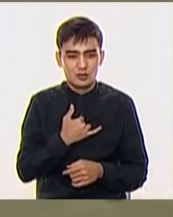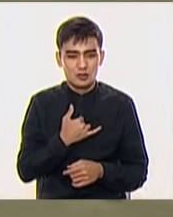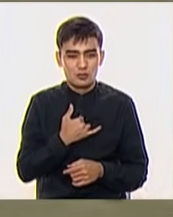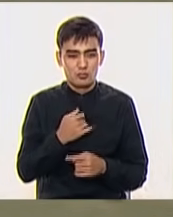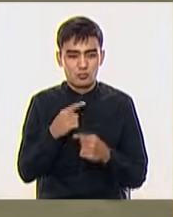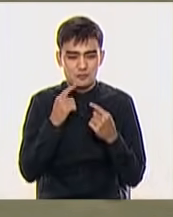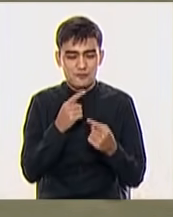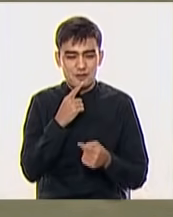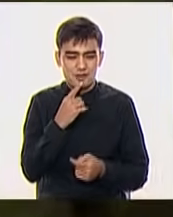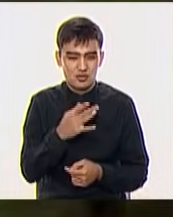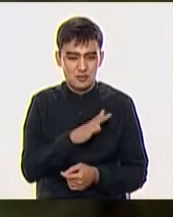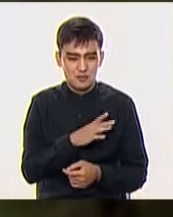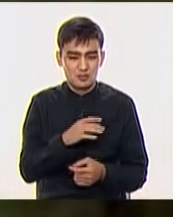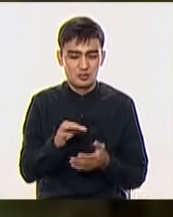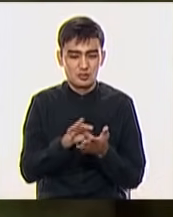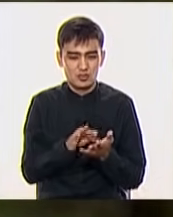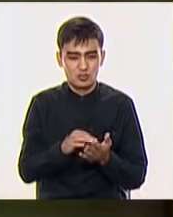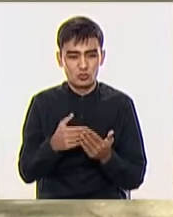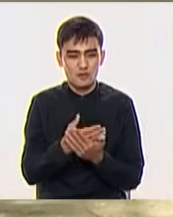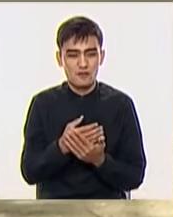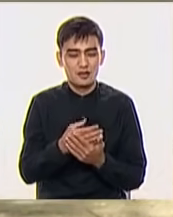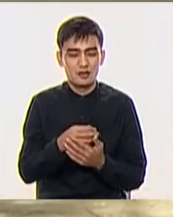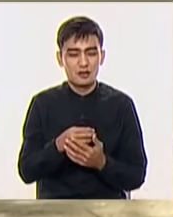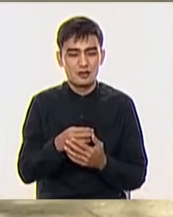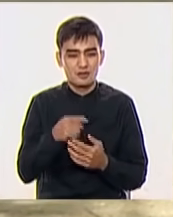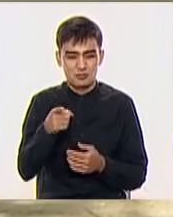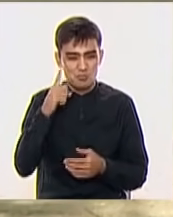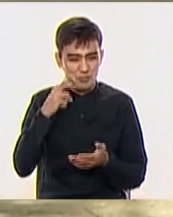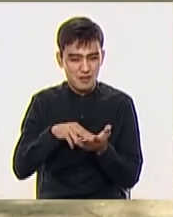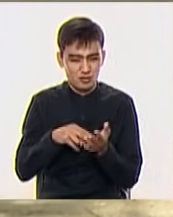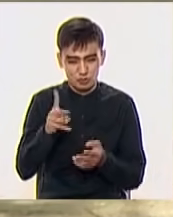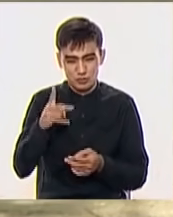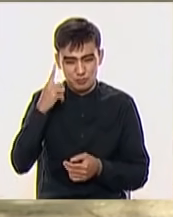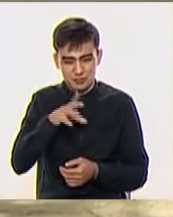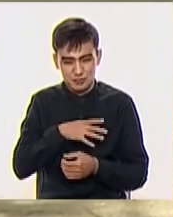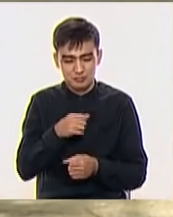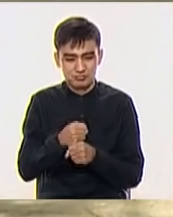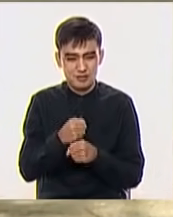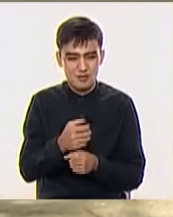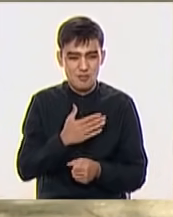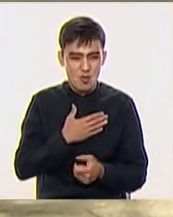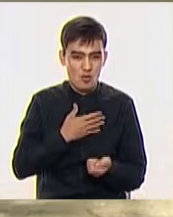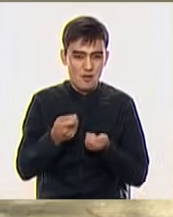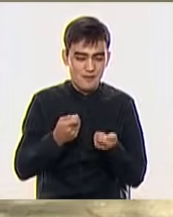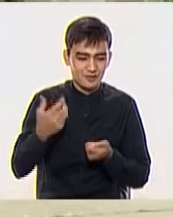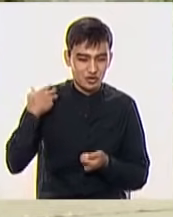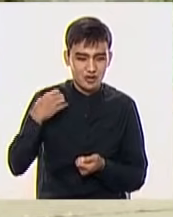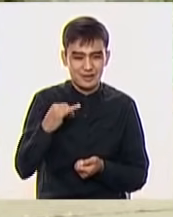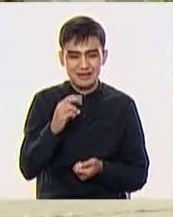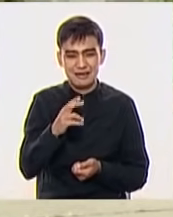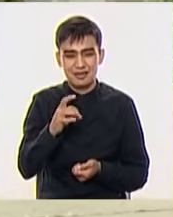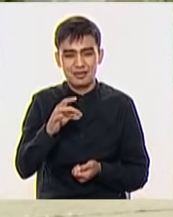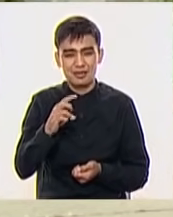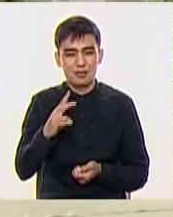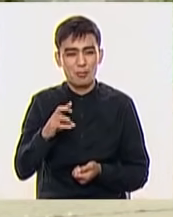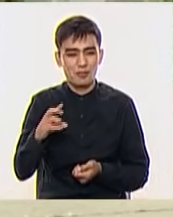противоречие произошло, конечно, уже сразу с новым председателем борцу. Я думаю, что это все спланировано, организовано моим руководством и сотрудникам КНБ.